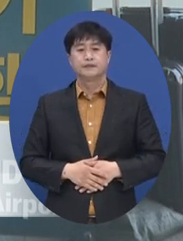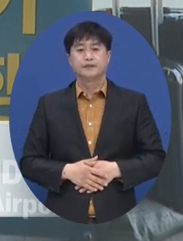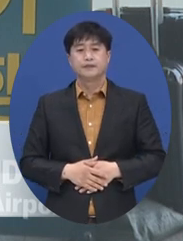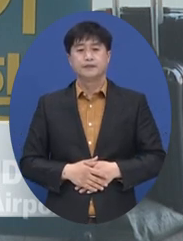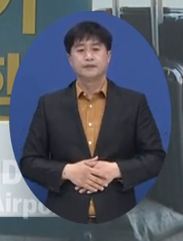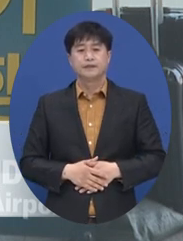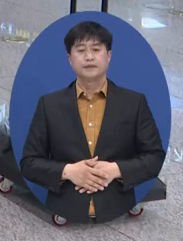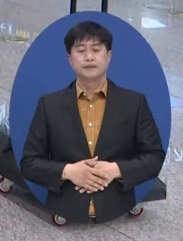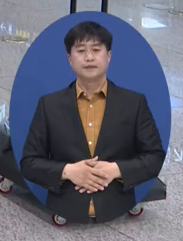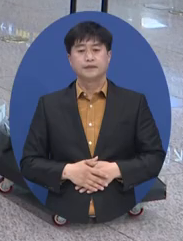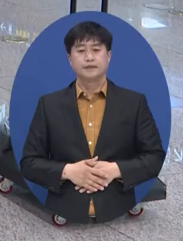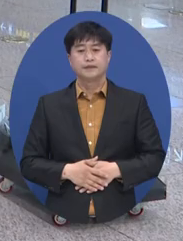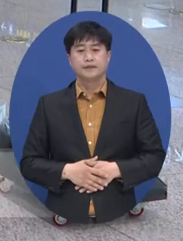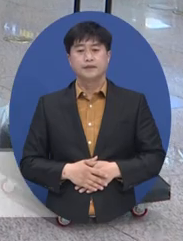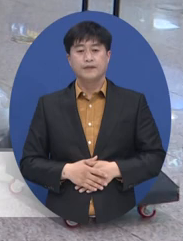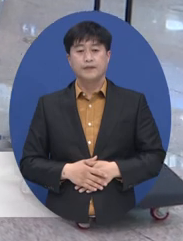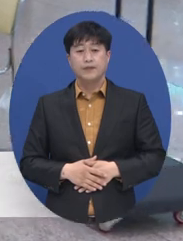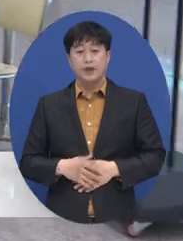취재했습니다.